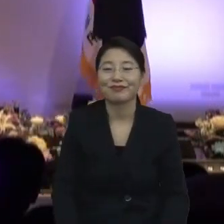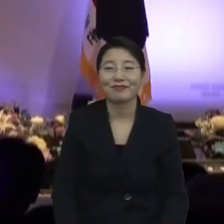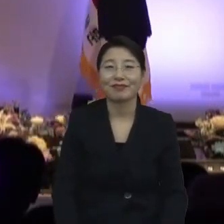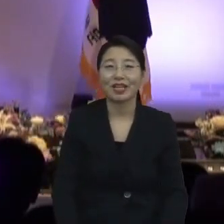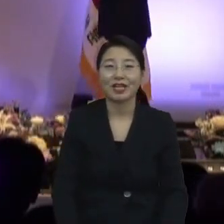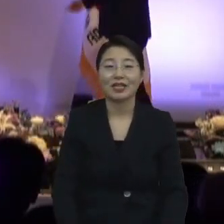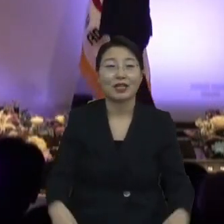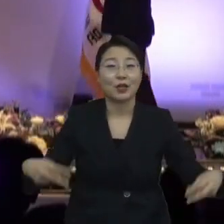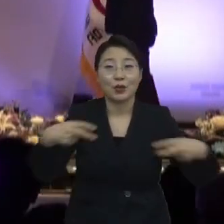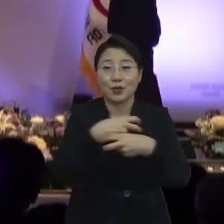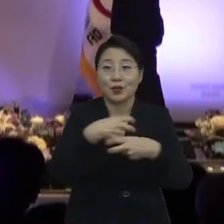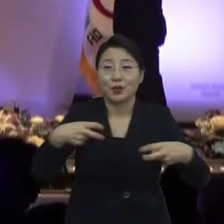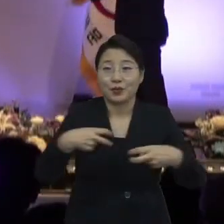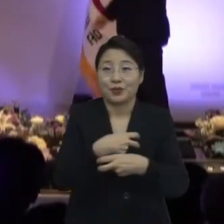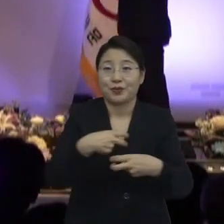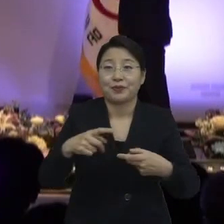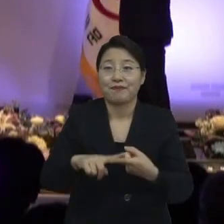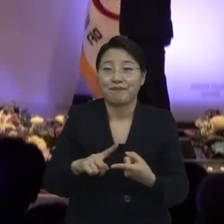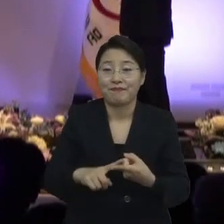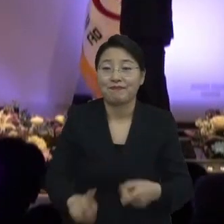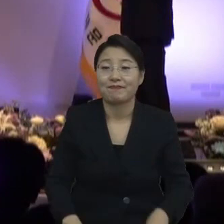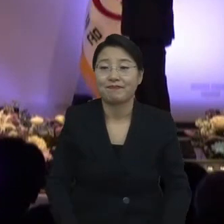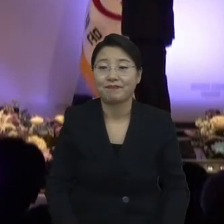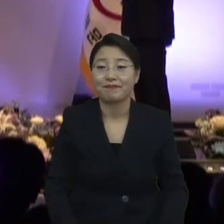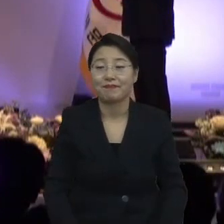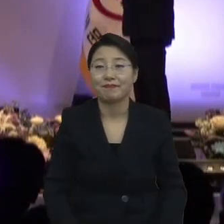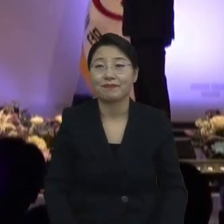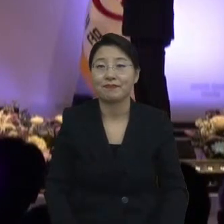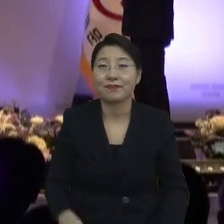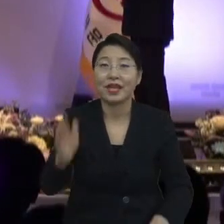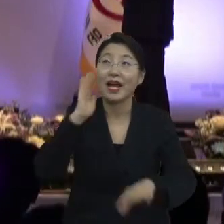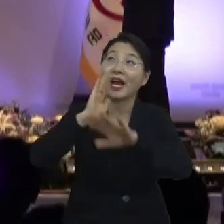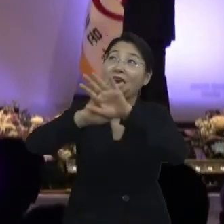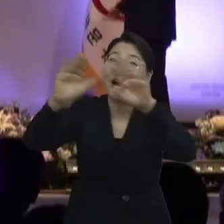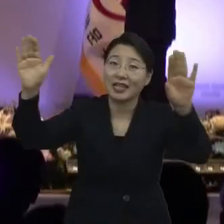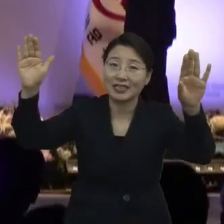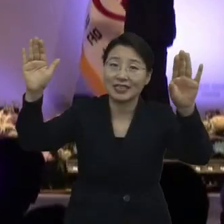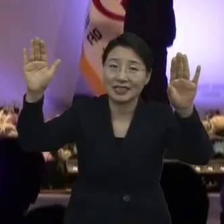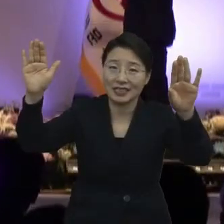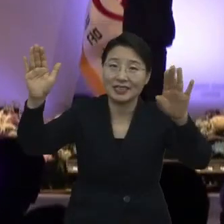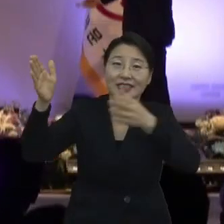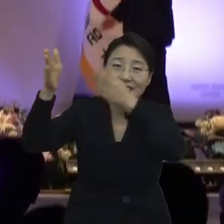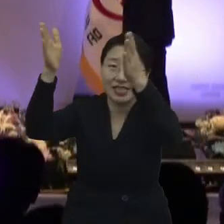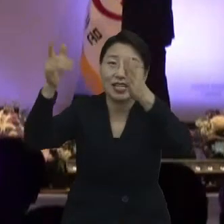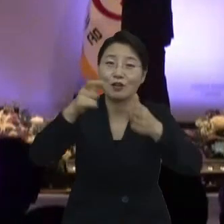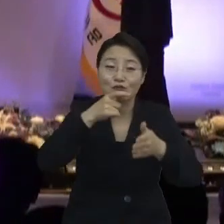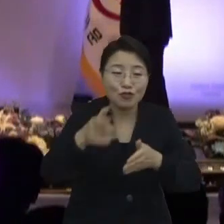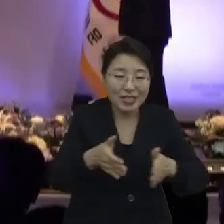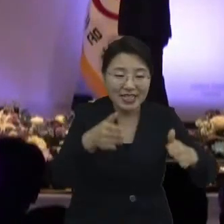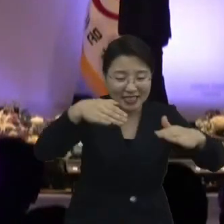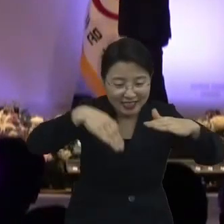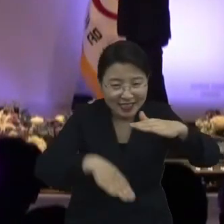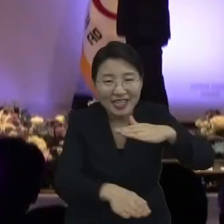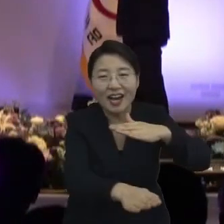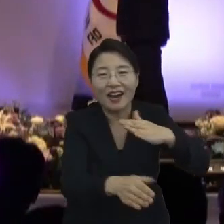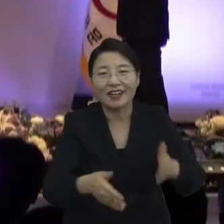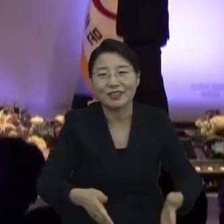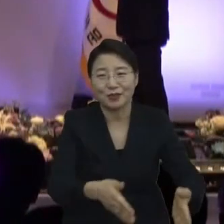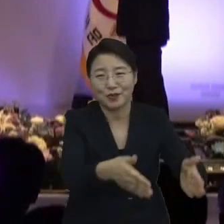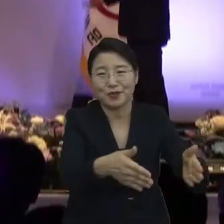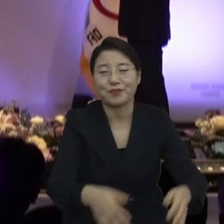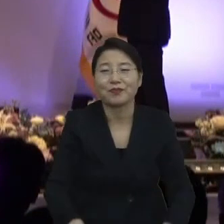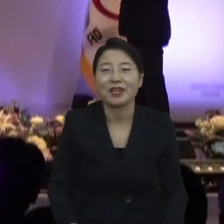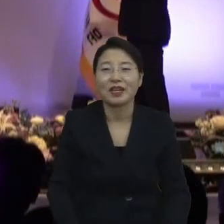자, 교통 얘기를 좀 하겠습니다. 이제 하늘길, 물길, 지하도로 얘기인데요.